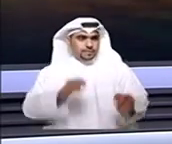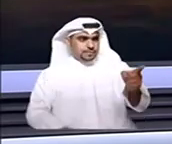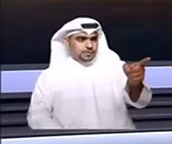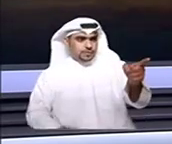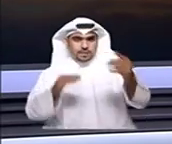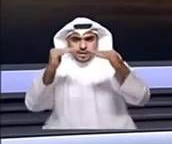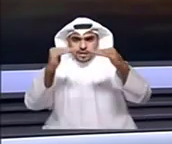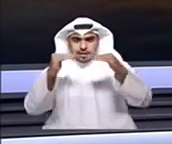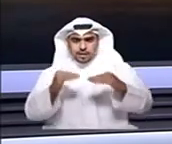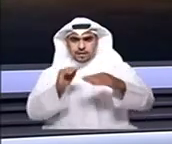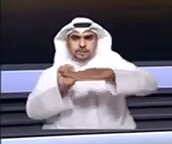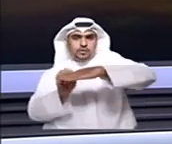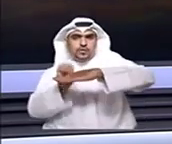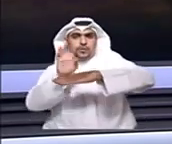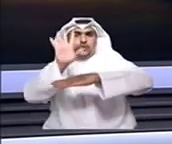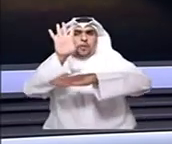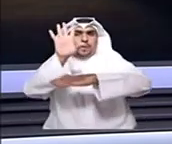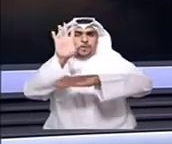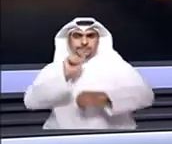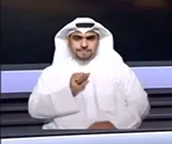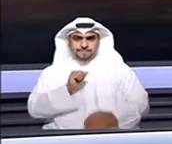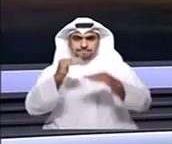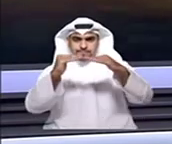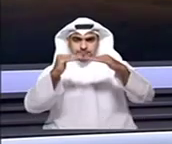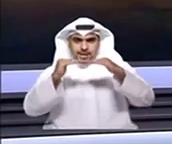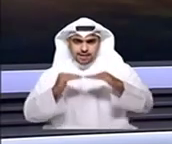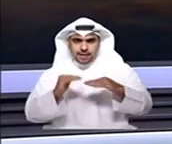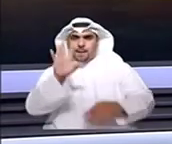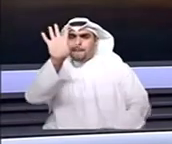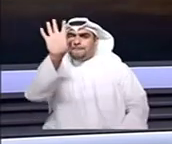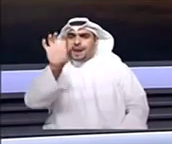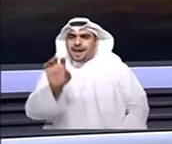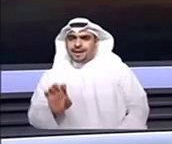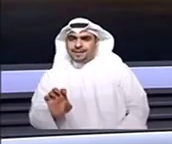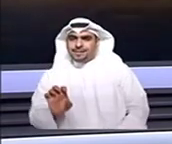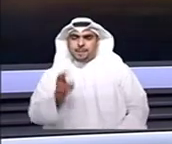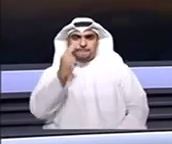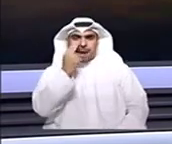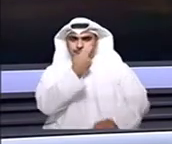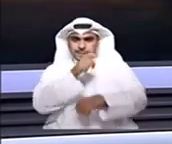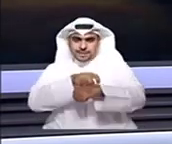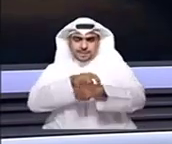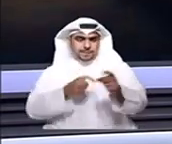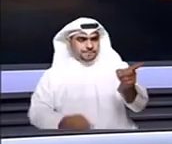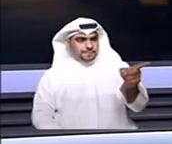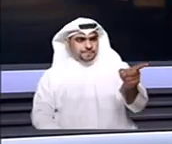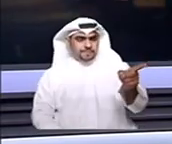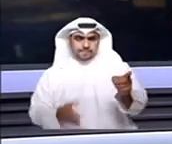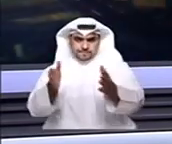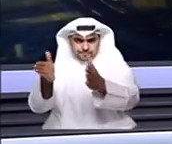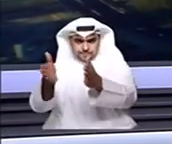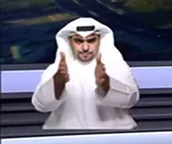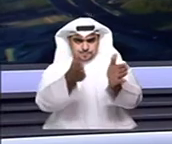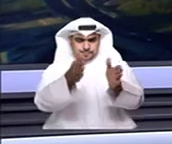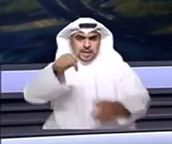الساعة 3:39 دقيقة، شروق الشمس في الساعة 5:08 دقائق، بالنسبة لغروب الشمس في الساعة 6:40 دقيقة. الطقس المتوقع